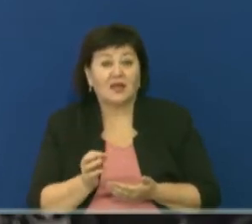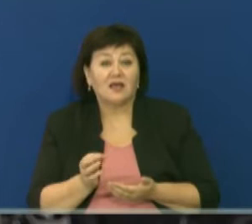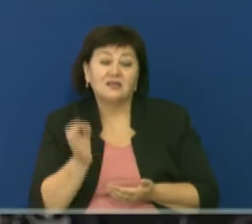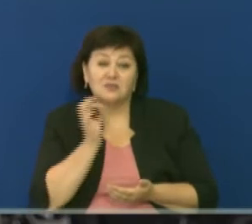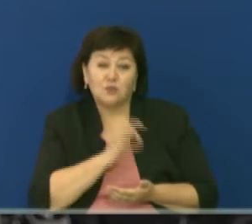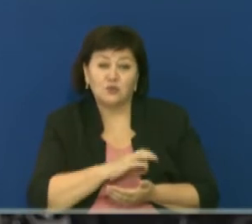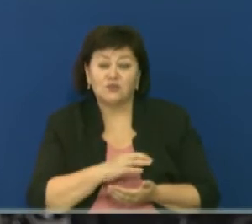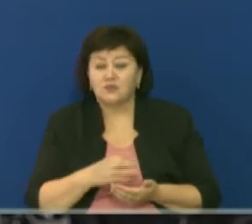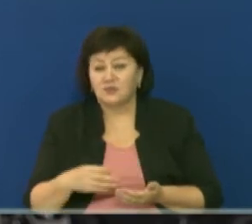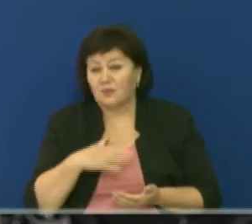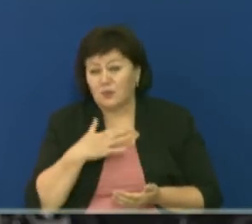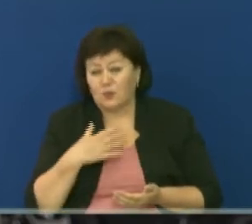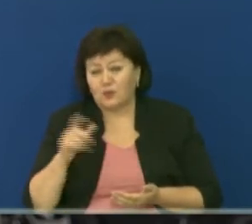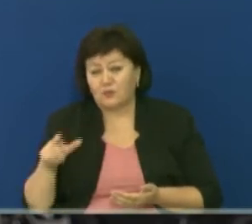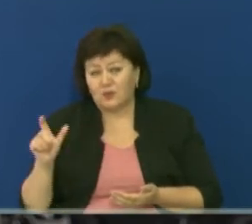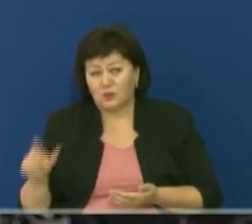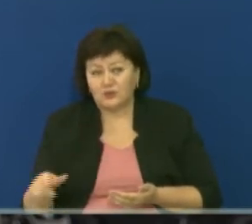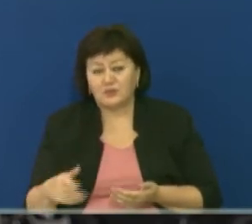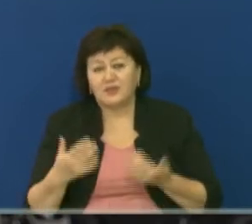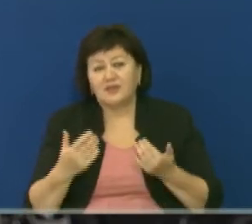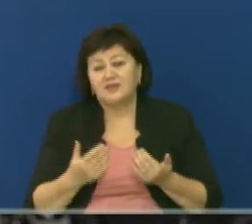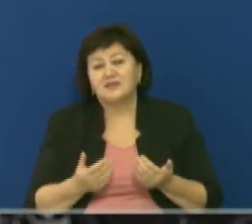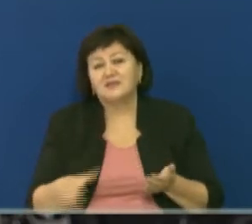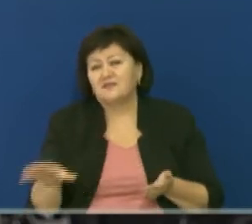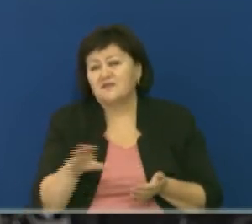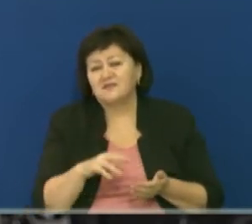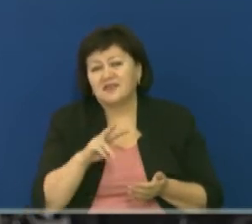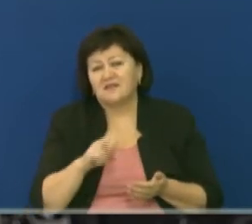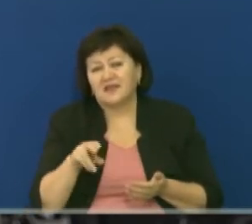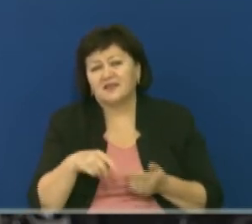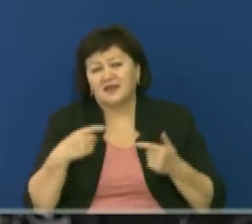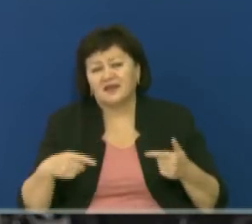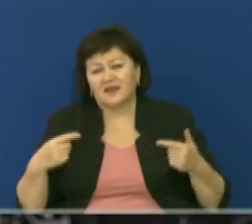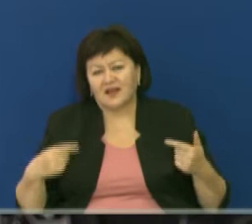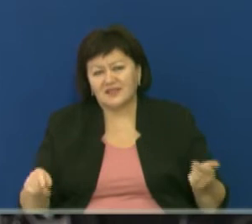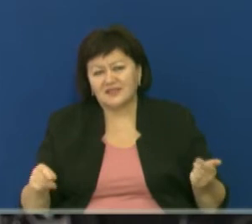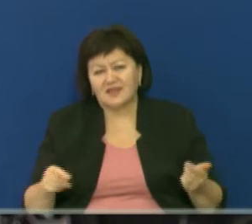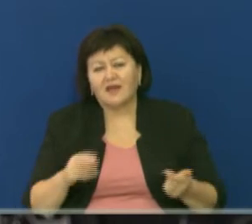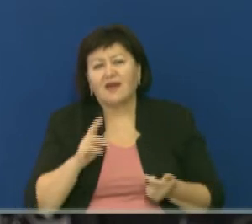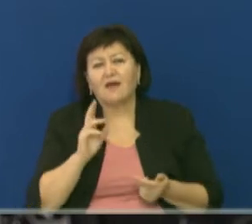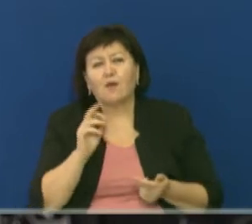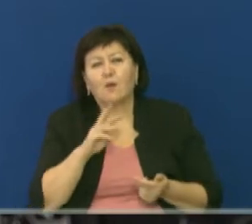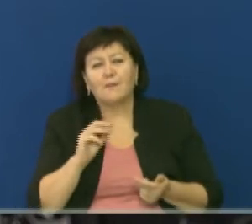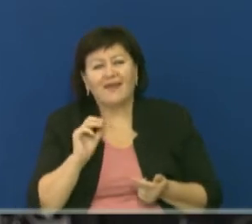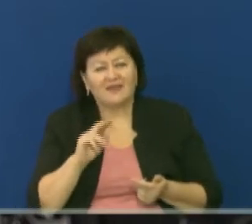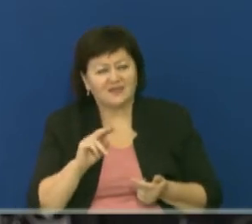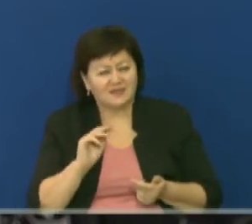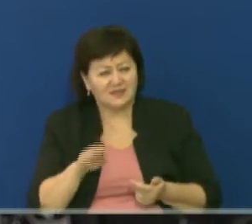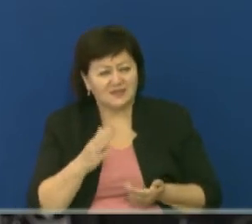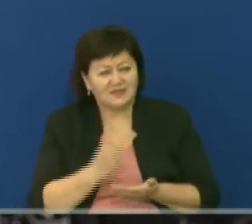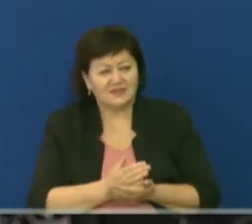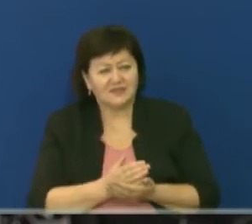спросом. В автосалоне представлен весь модельный ряд «Лада», разные комплектации и цветов. У нас также